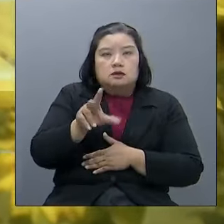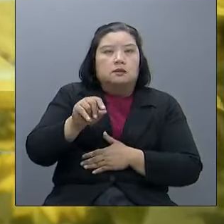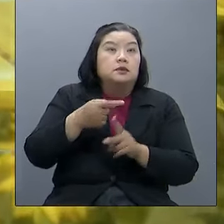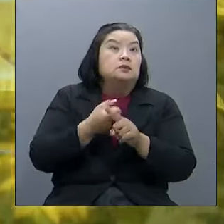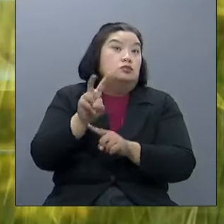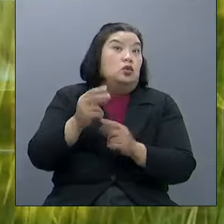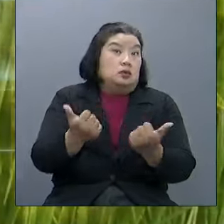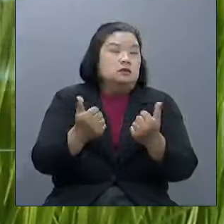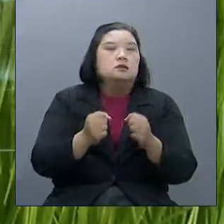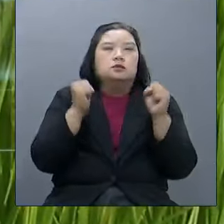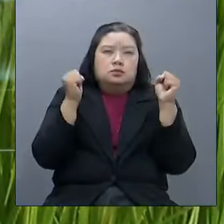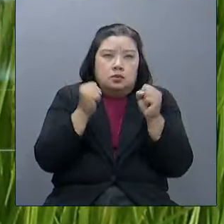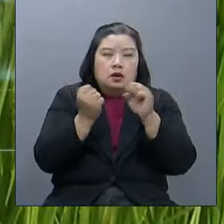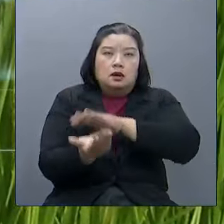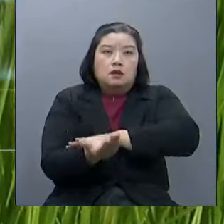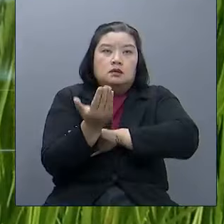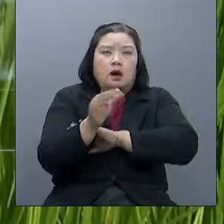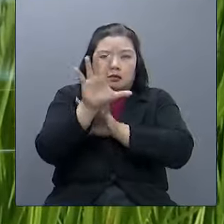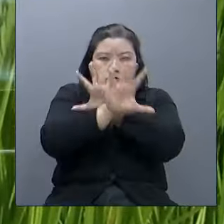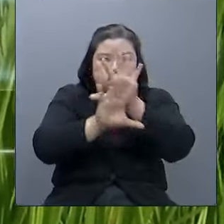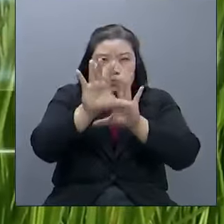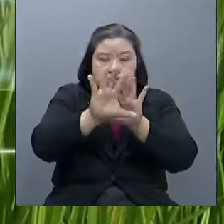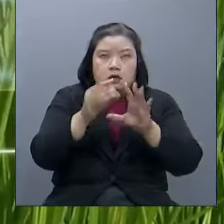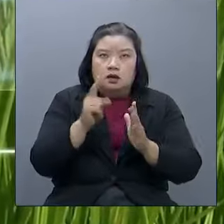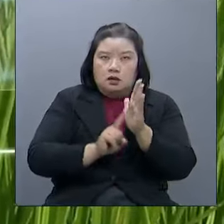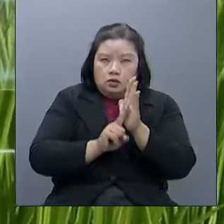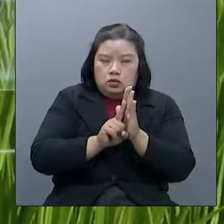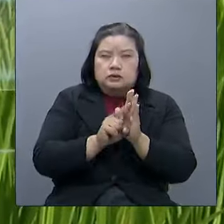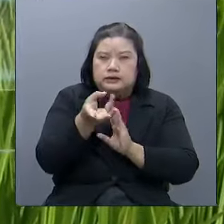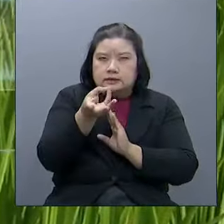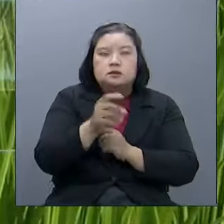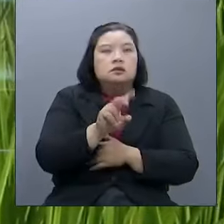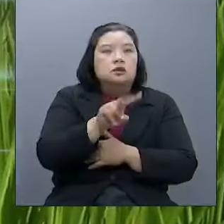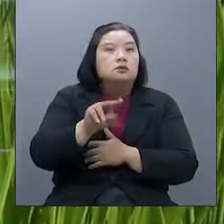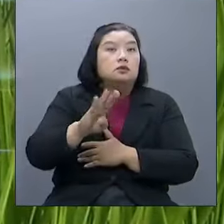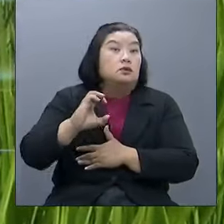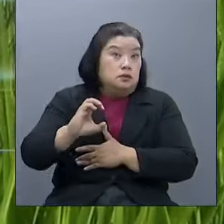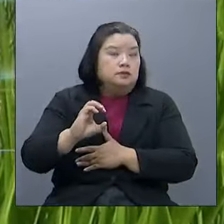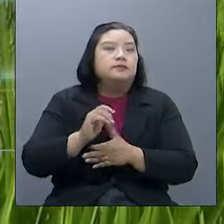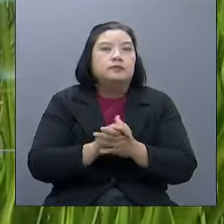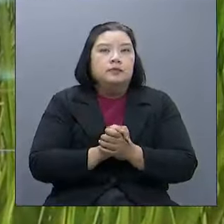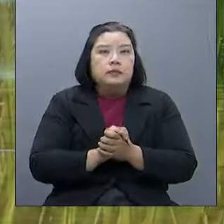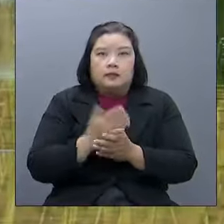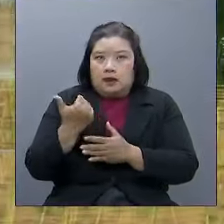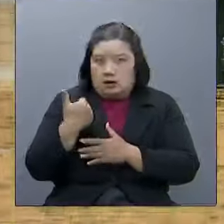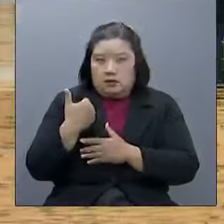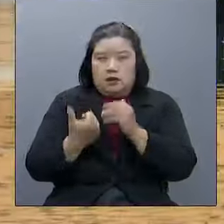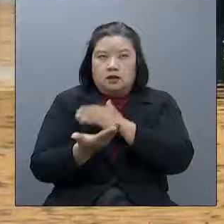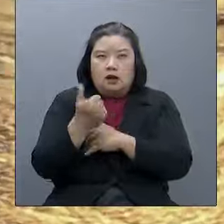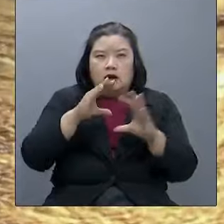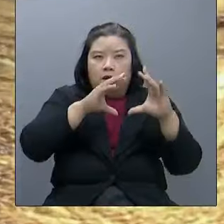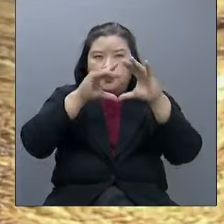คมนี้จะมีอากาศเย็นกับมีหมอกบางในตอนเช้าอุณหภูมิจะเพิ่มสูงขึ้น 2-4 องศาทำให้มีหมอกเกิดขึ้นในต